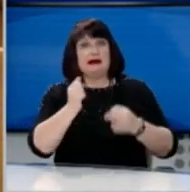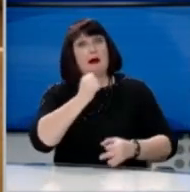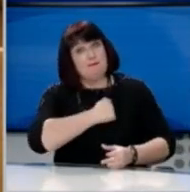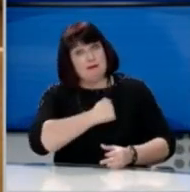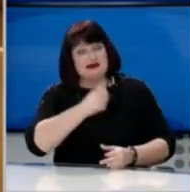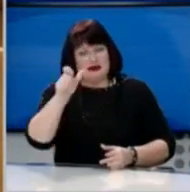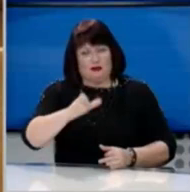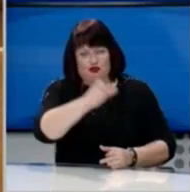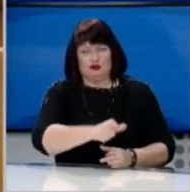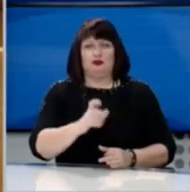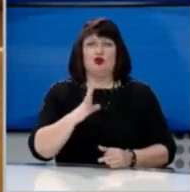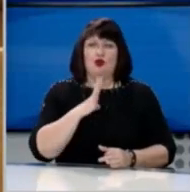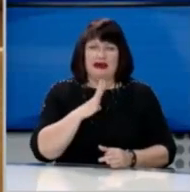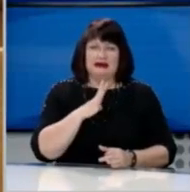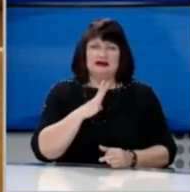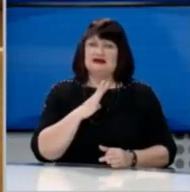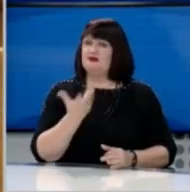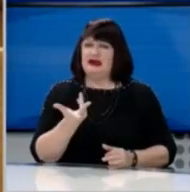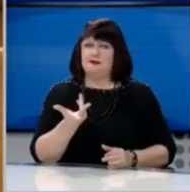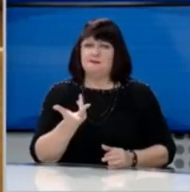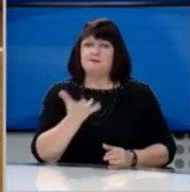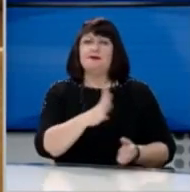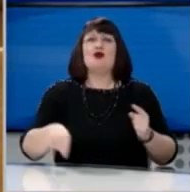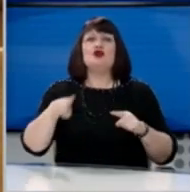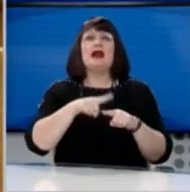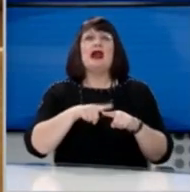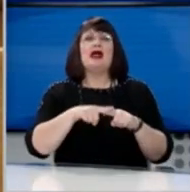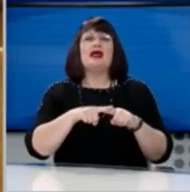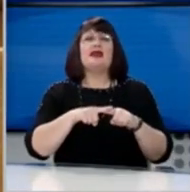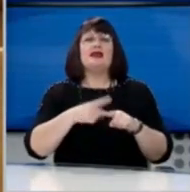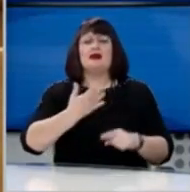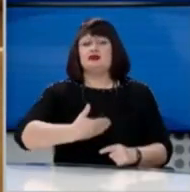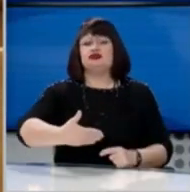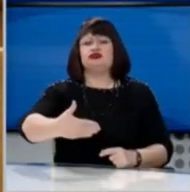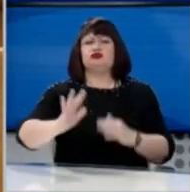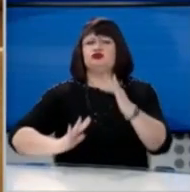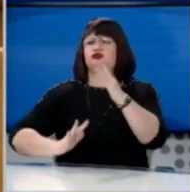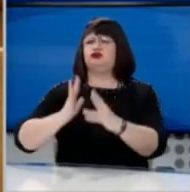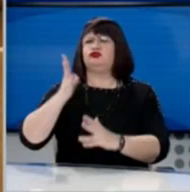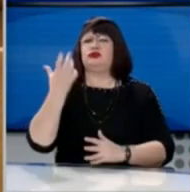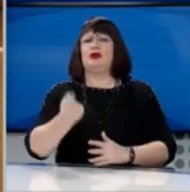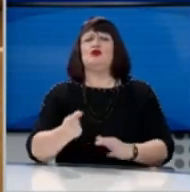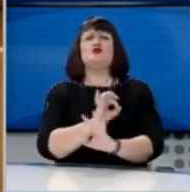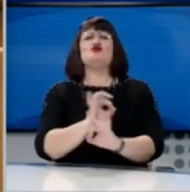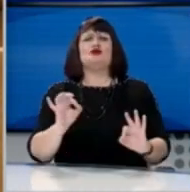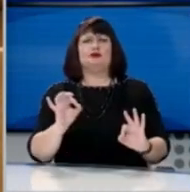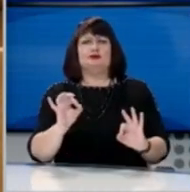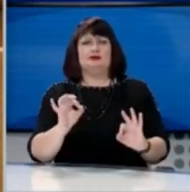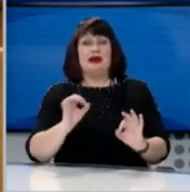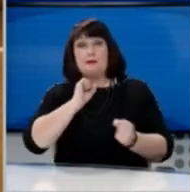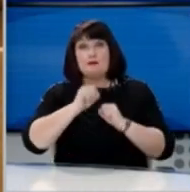πολίτες ότι η χώρα ζει μια μοναδική εποχή ευημερίας. Όμως αυτή η